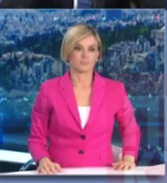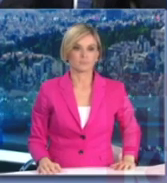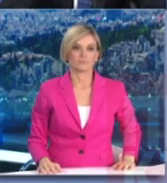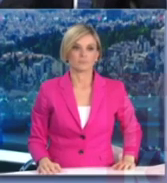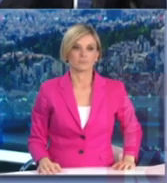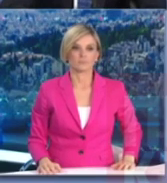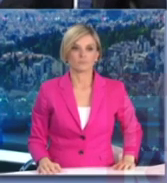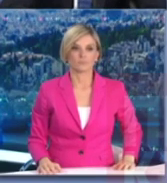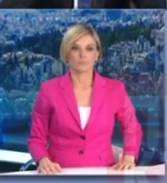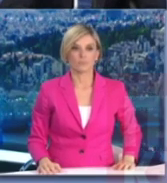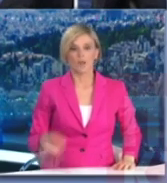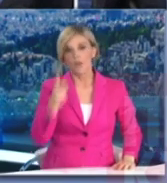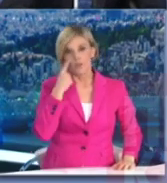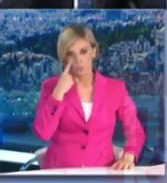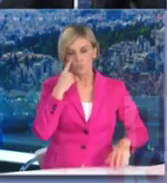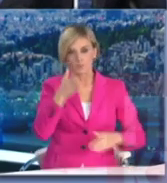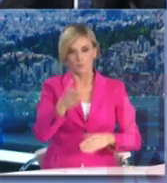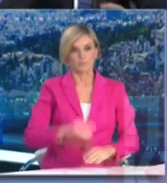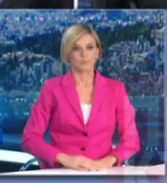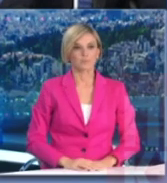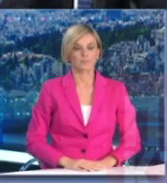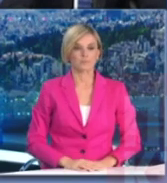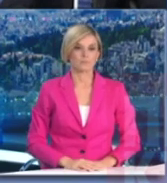Ανάποδα, πιο μπροστά να προχωρήσουμε.